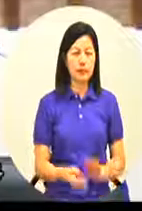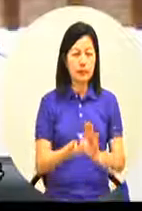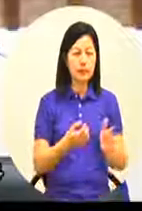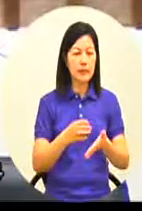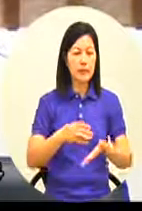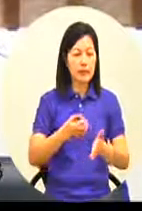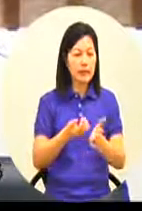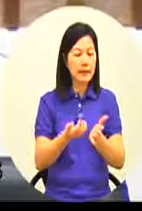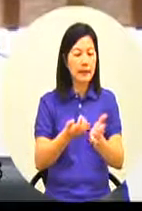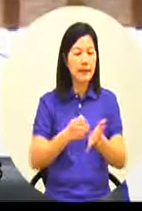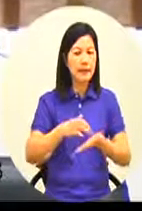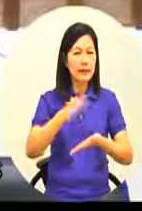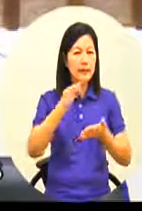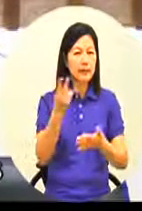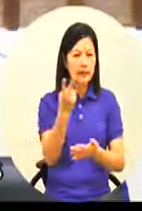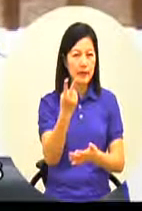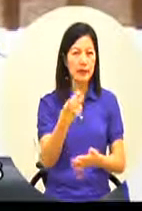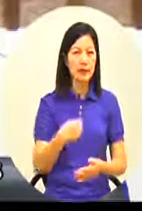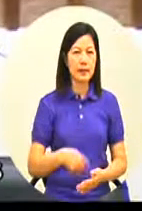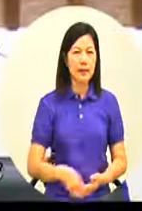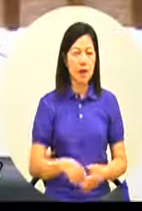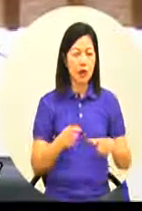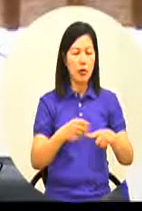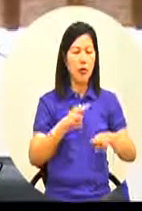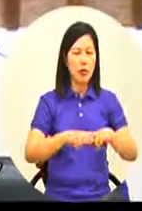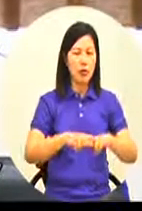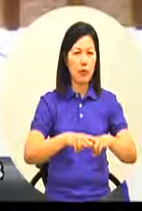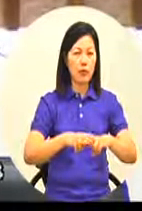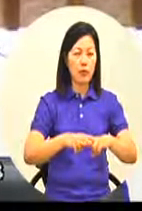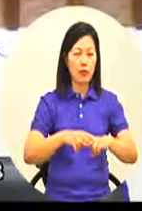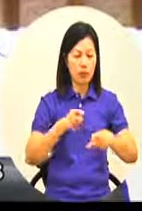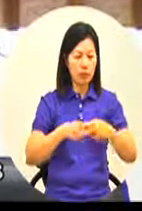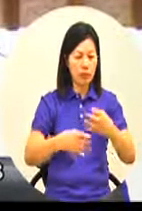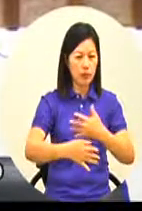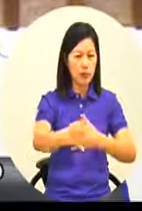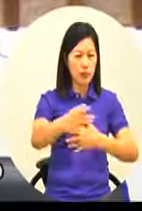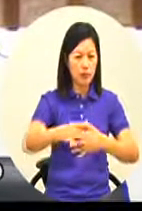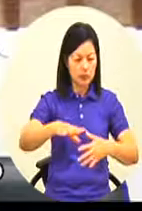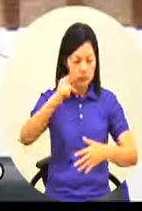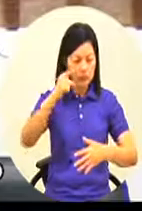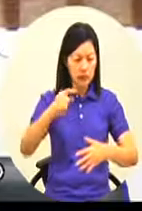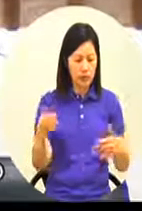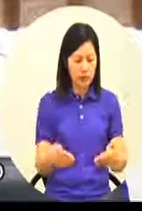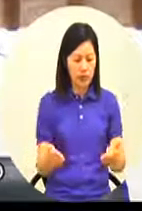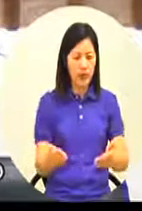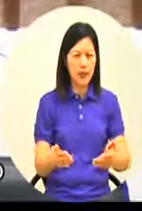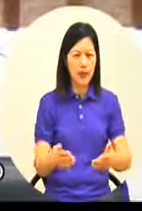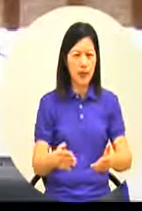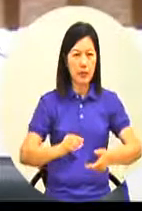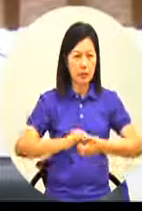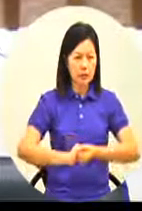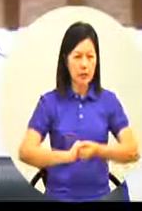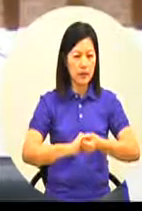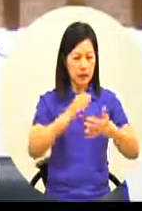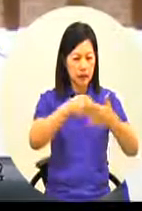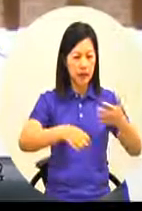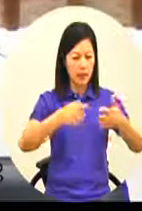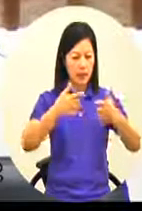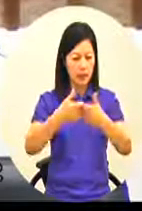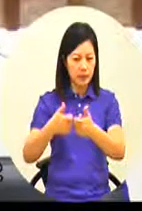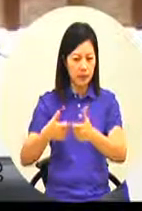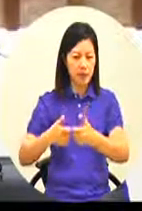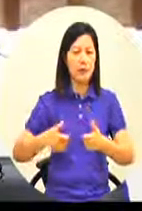就是站在我们公共工程抵触道路优先开辟，必须符合我们要优先开辟